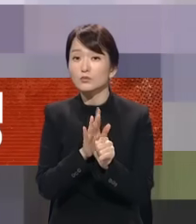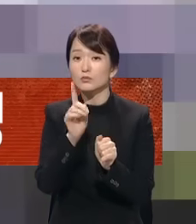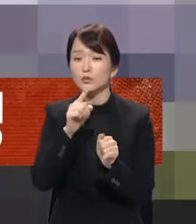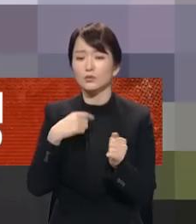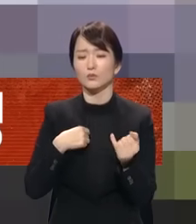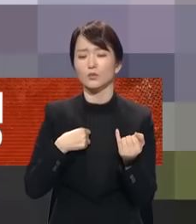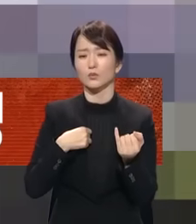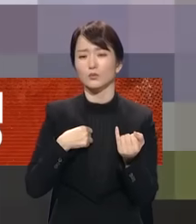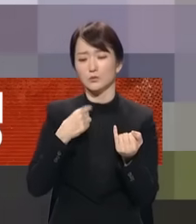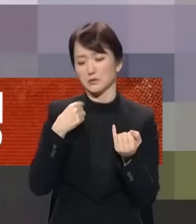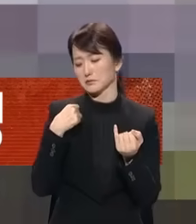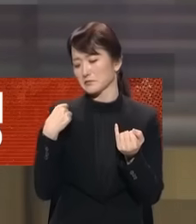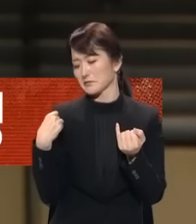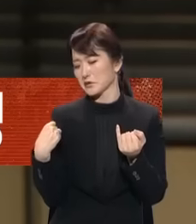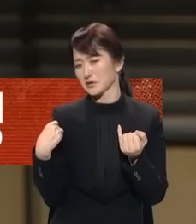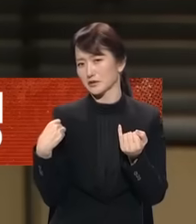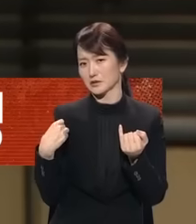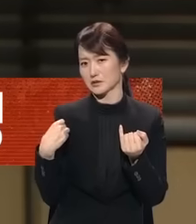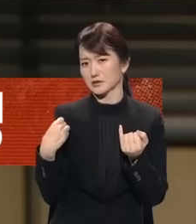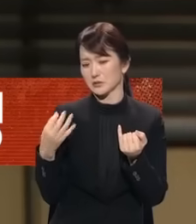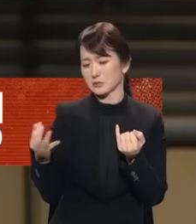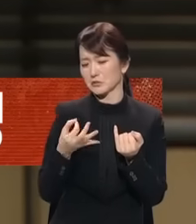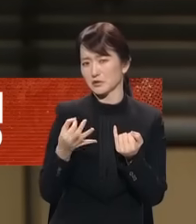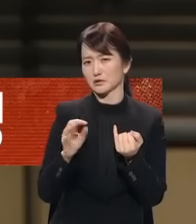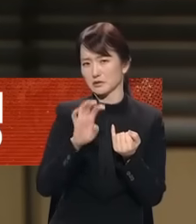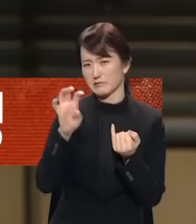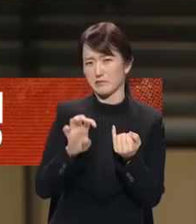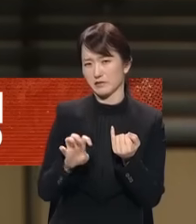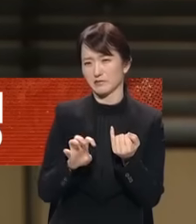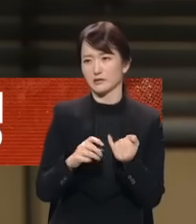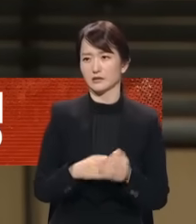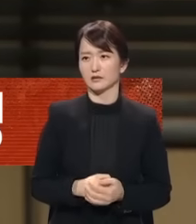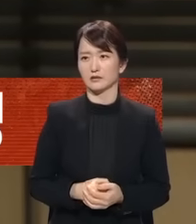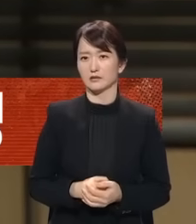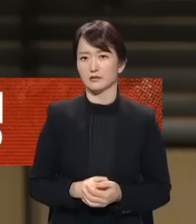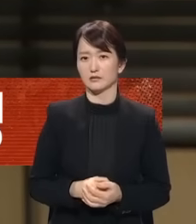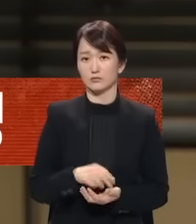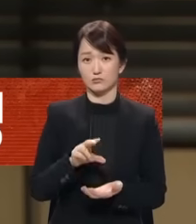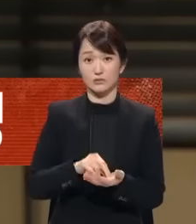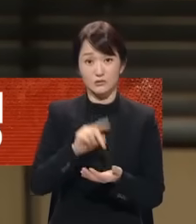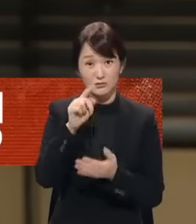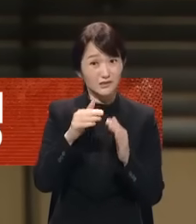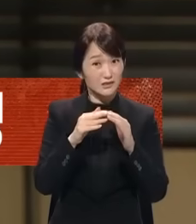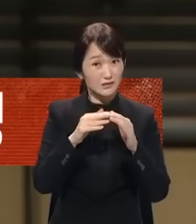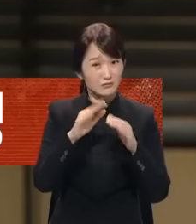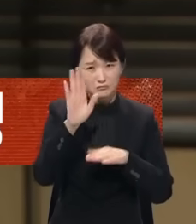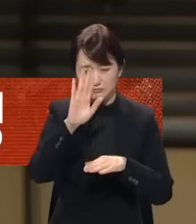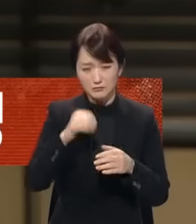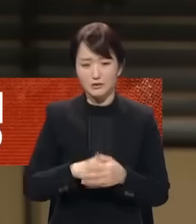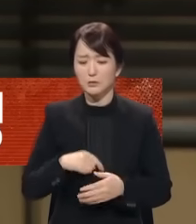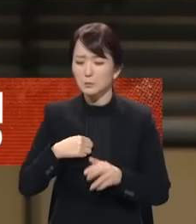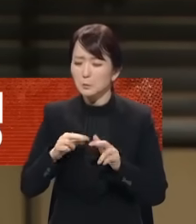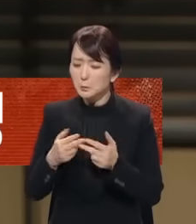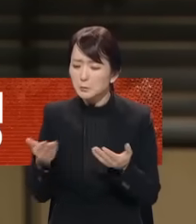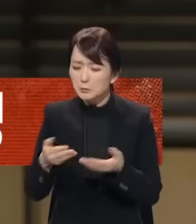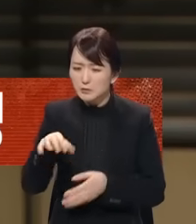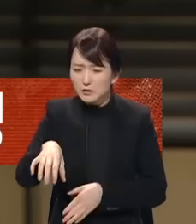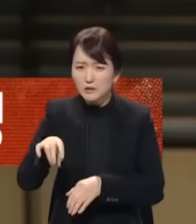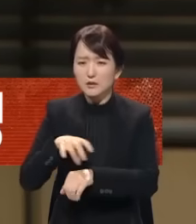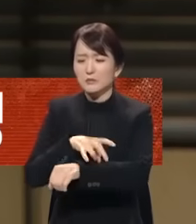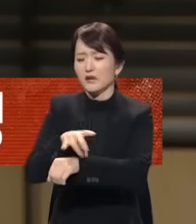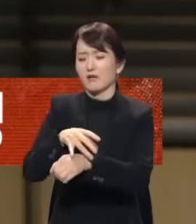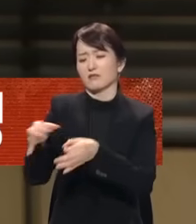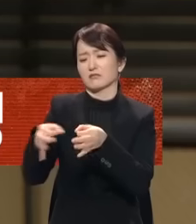노출하는 아이고. 그런 영상들을 반복했던 걸로 보이는데 이제 문제가 집이 아니에요. 아마 본인이 근무하는 걸로 보이는